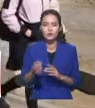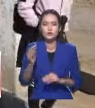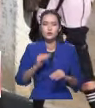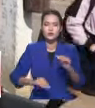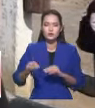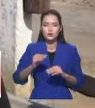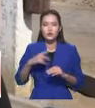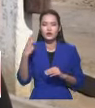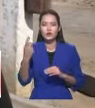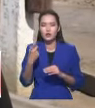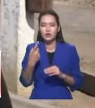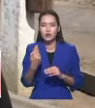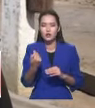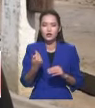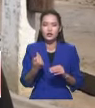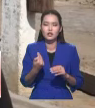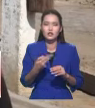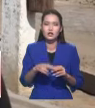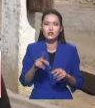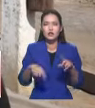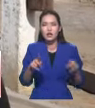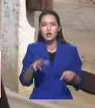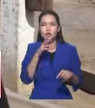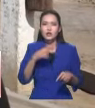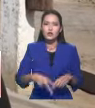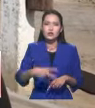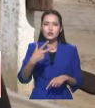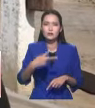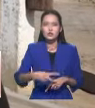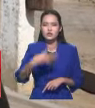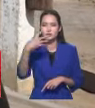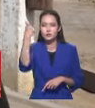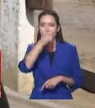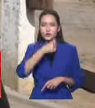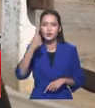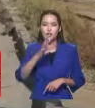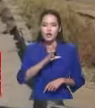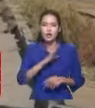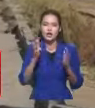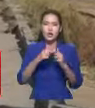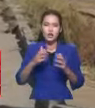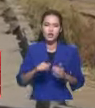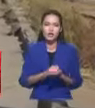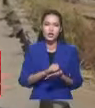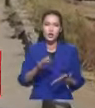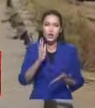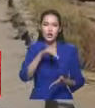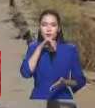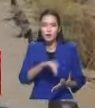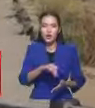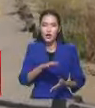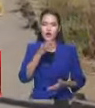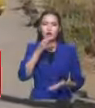Жобаға еніп, алдағы уақытта 2023-2024 жылы жоспарда қарастырылған. Маманның жауабы